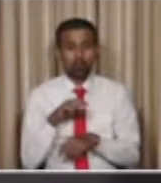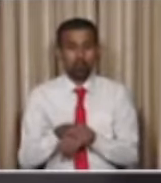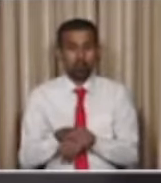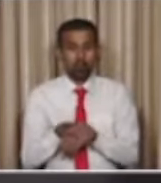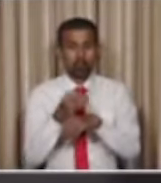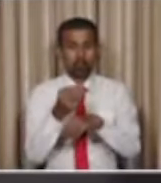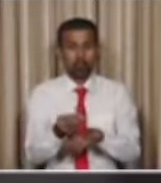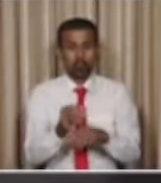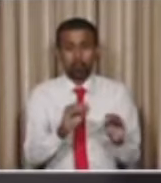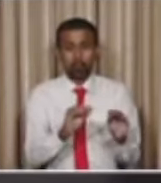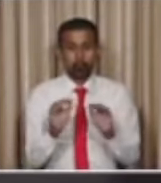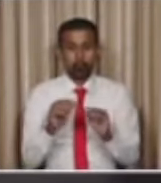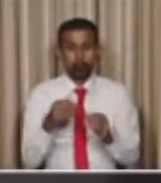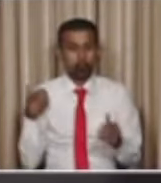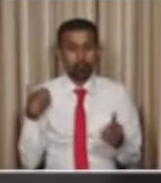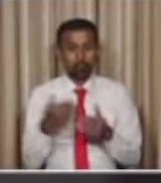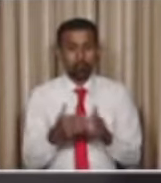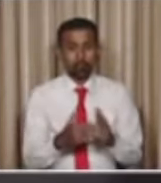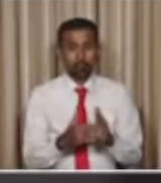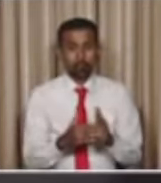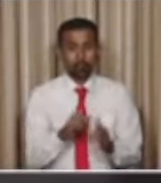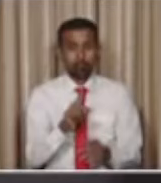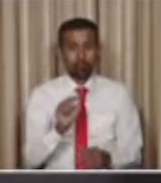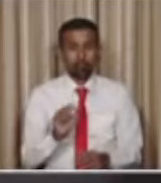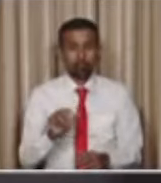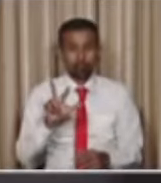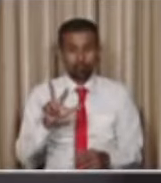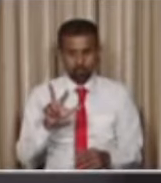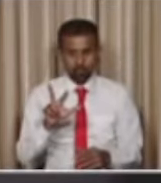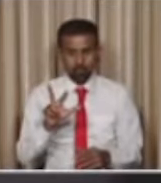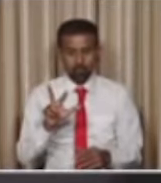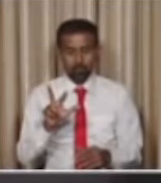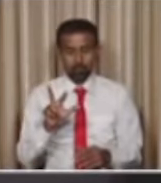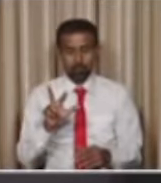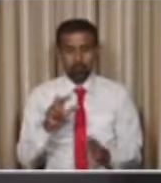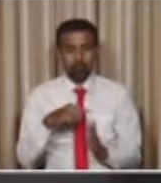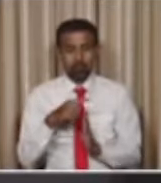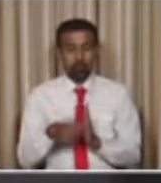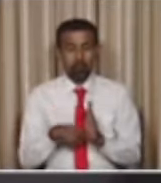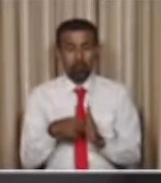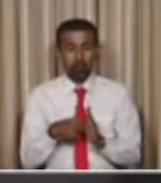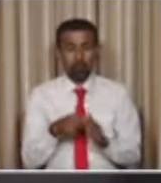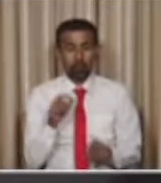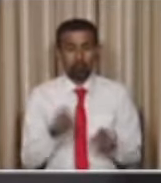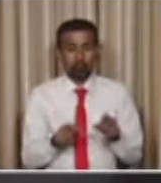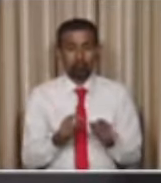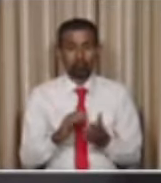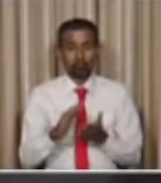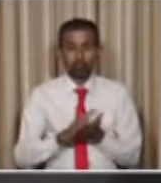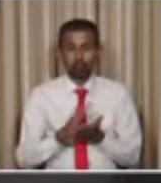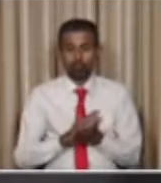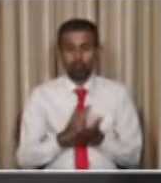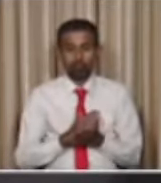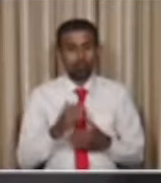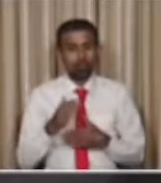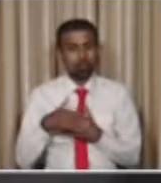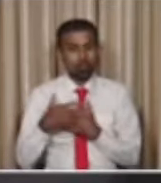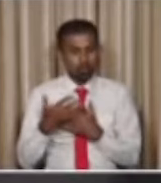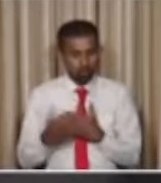දීමෙන් පසු මේ දක්වා මිලියන 1.8ක ශ්‍රී ලාංකිකයන් එහි සේවාව ලබාගෙන ඇති